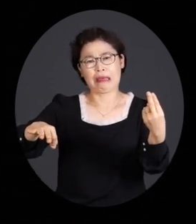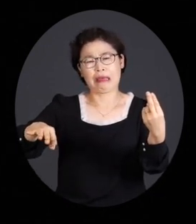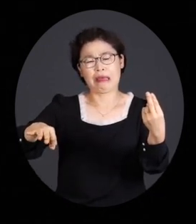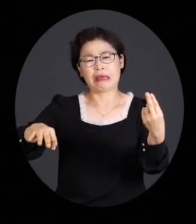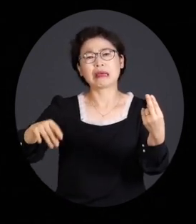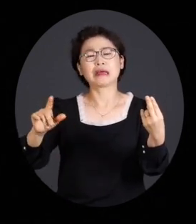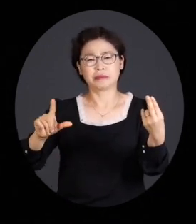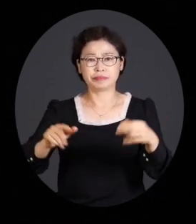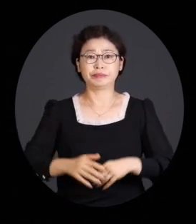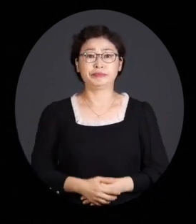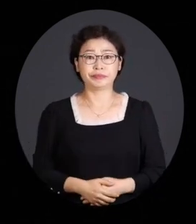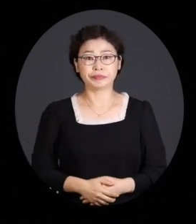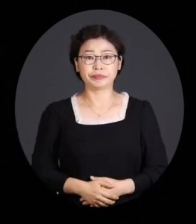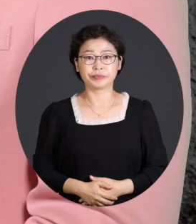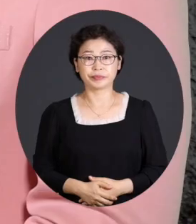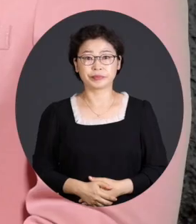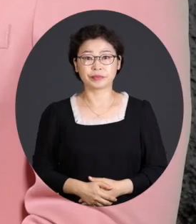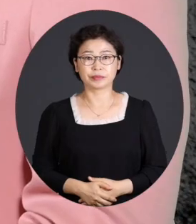추악한 무기들이었죠.